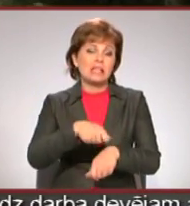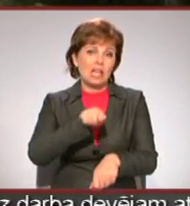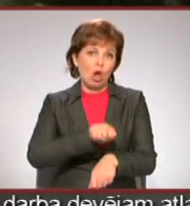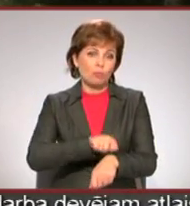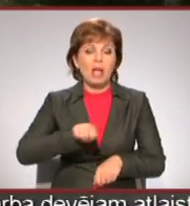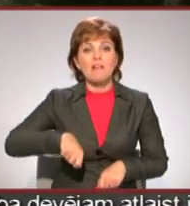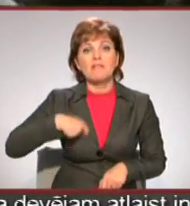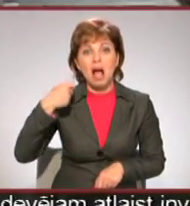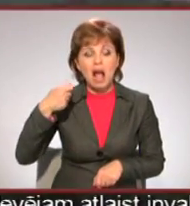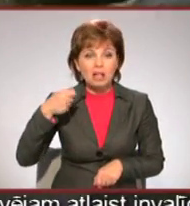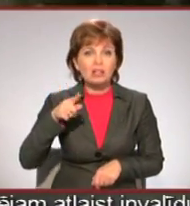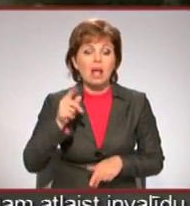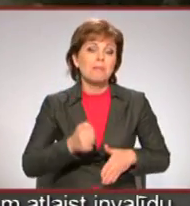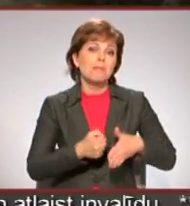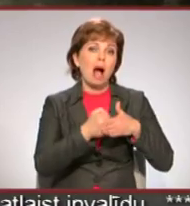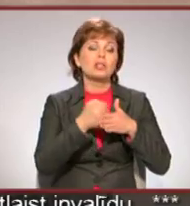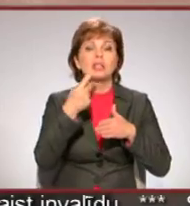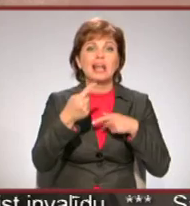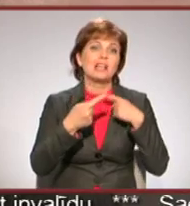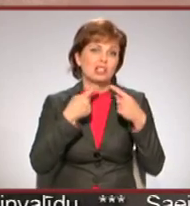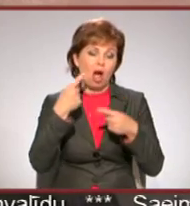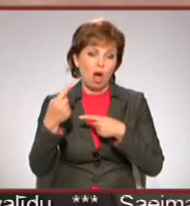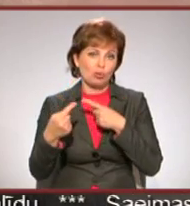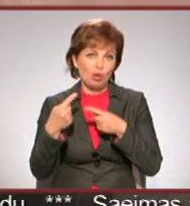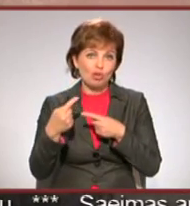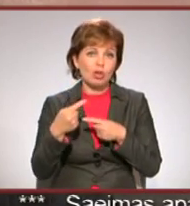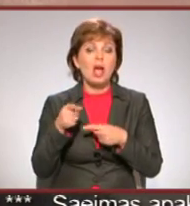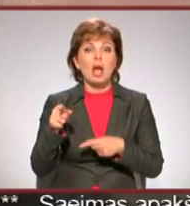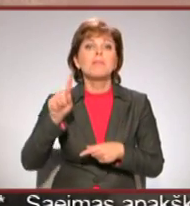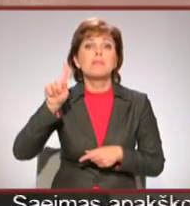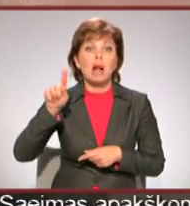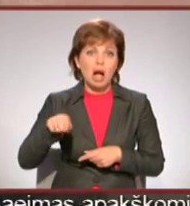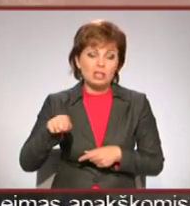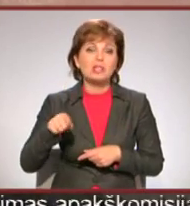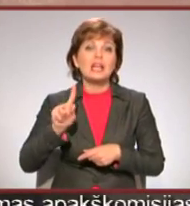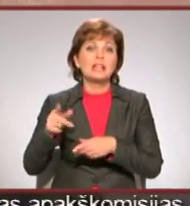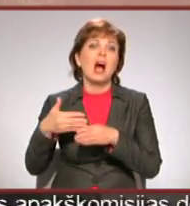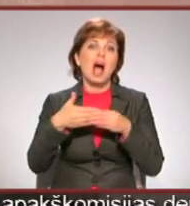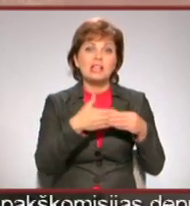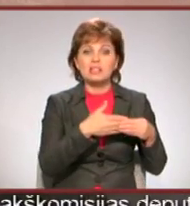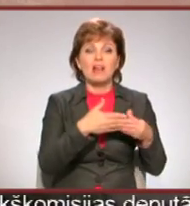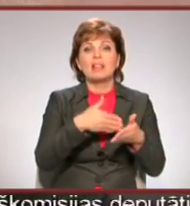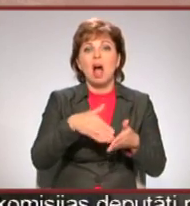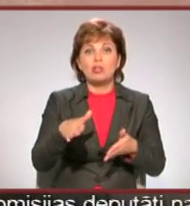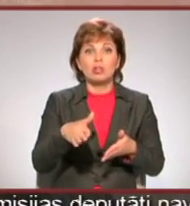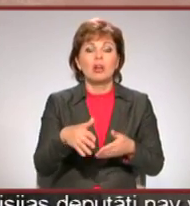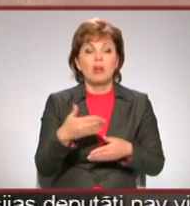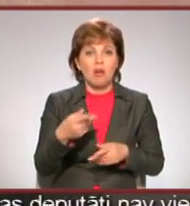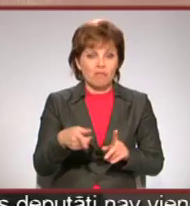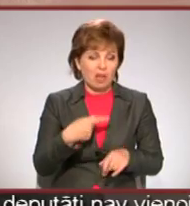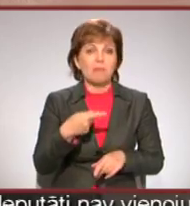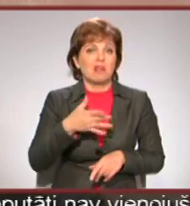velti. Tagad bija balstās tikai uz sarunāšanu. Nu, tā, ka paprast tad jau aizved, neatsaka neviens, bet ej nu vienmēr